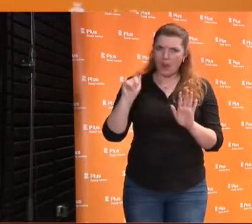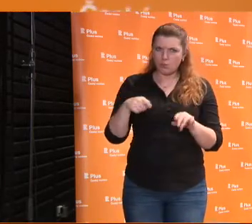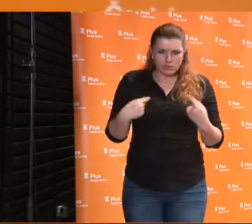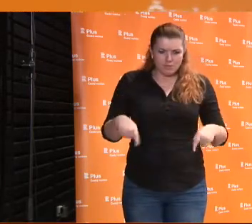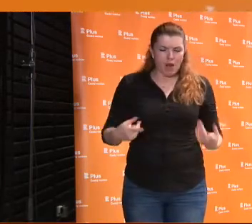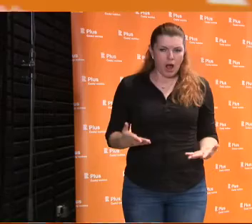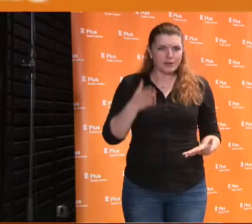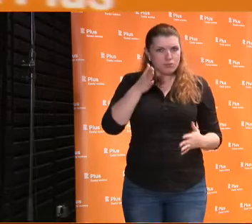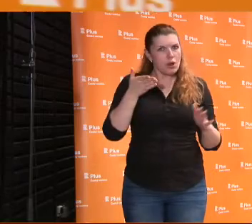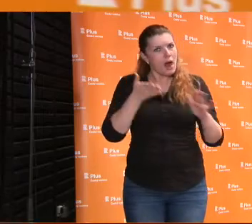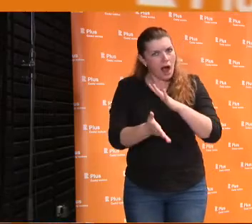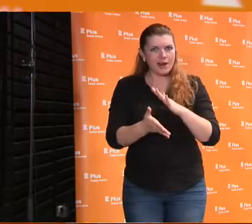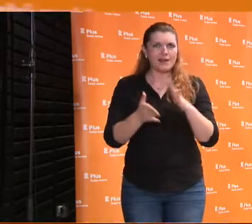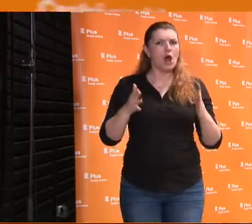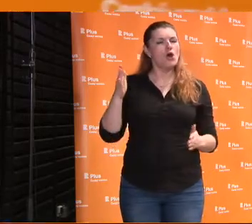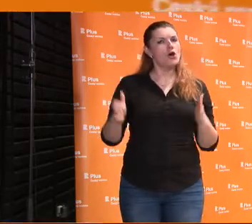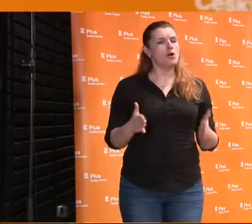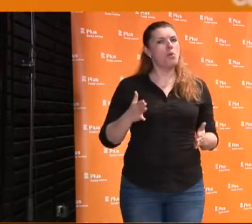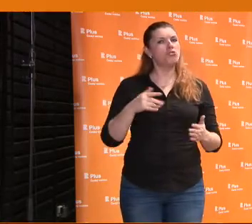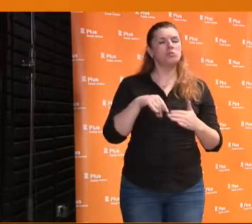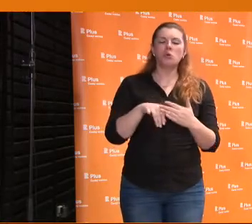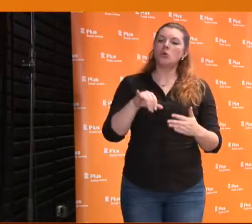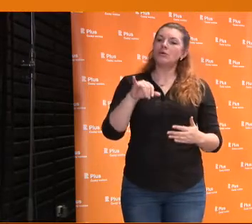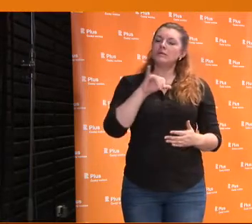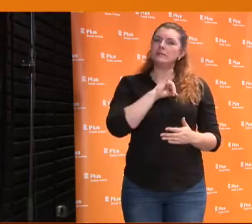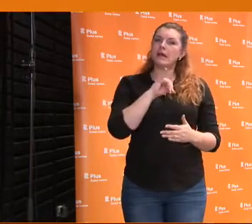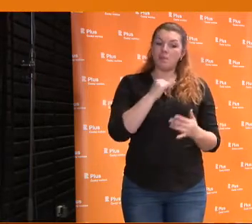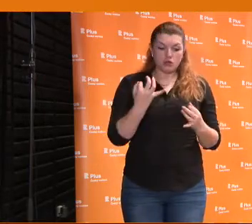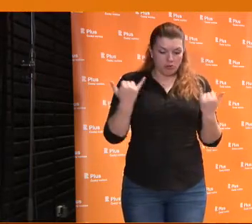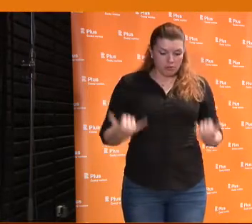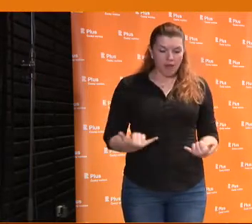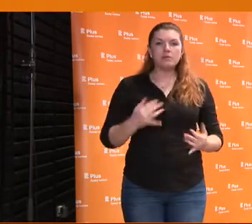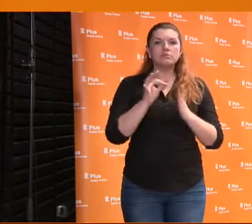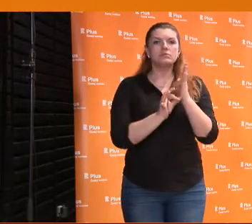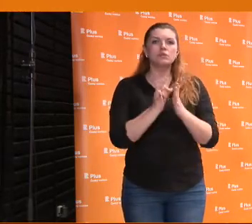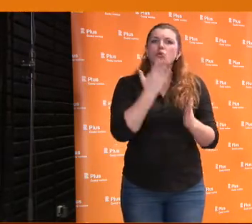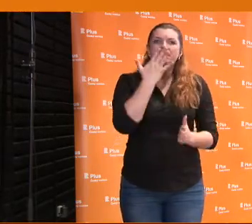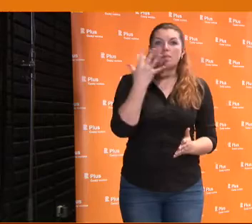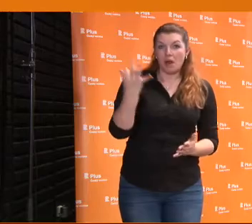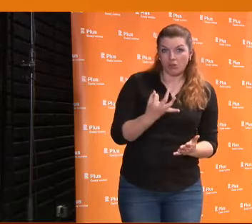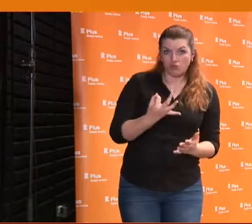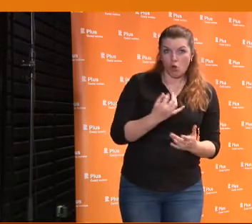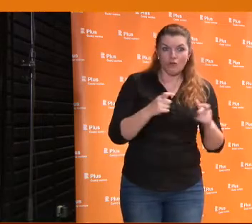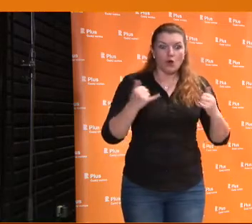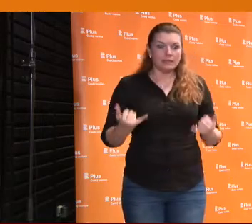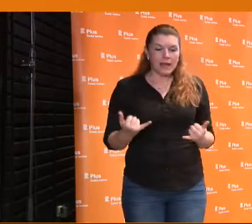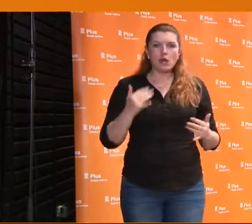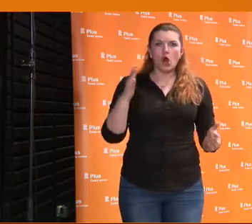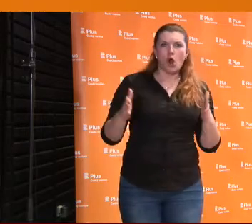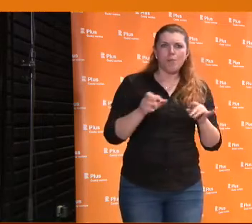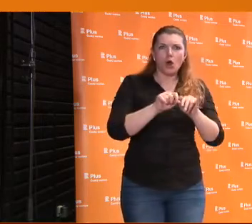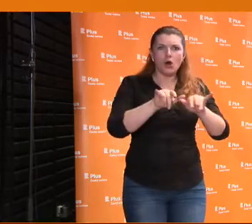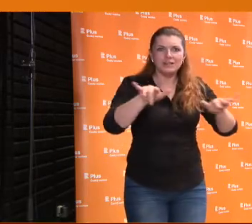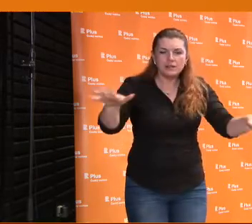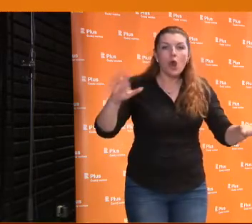opravdu nahrazen roboty. Tak mě zajímá, jaká je vlastně ta současná aktuální situace. Když se bavíme o robotizaci a umělé